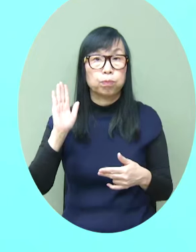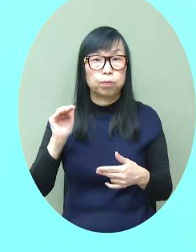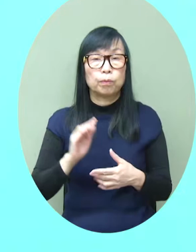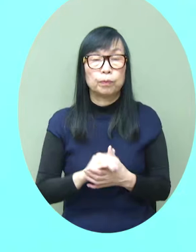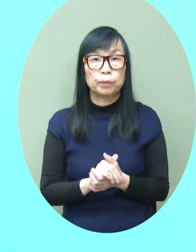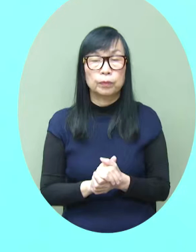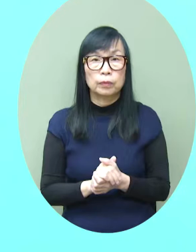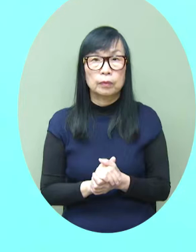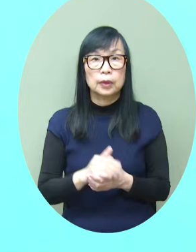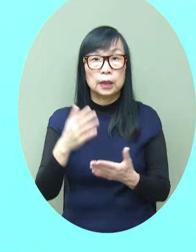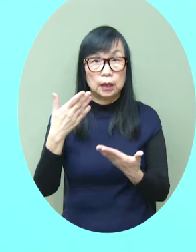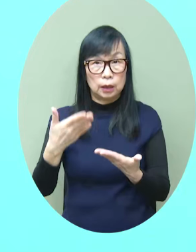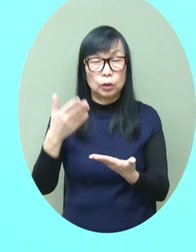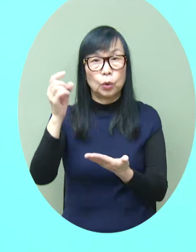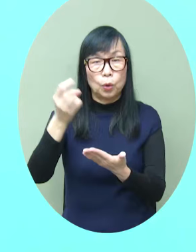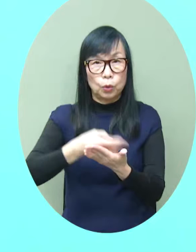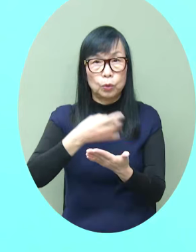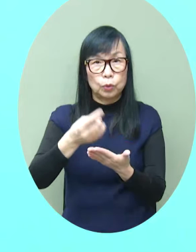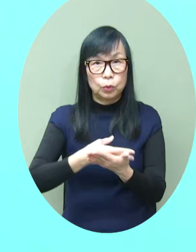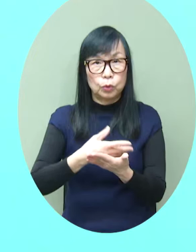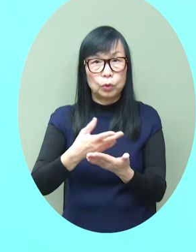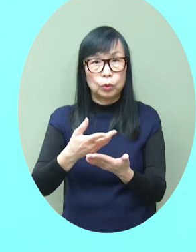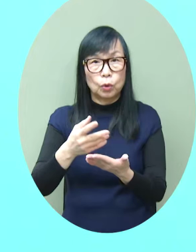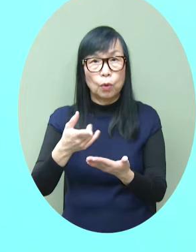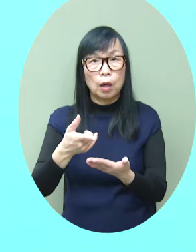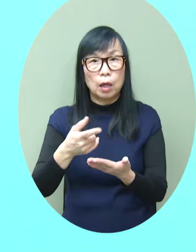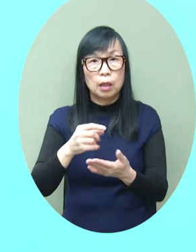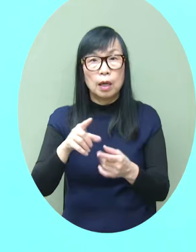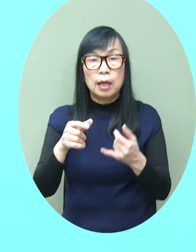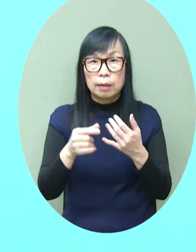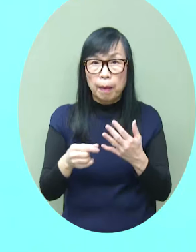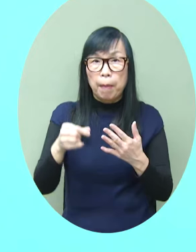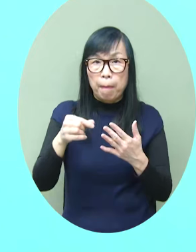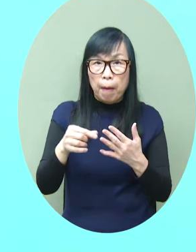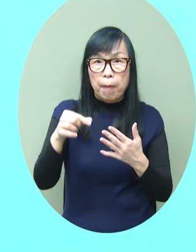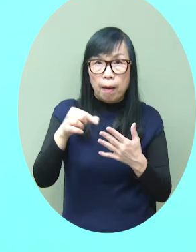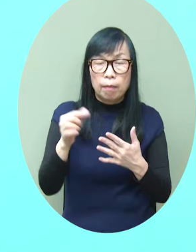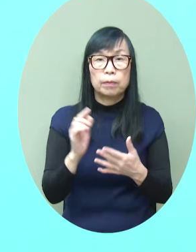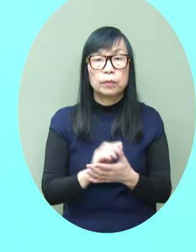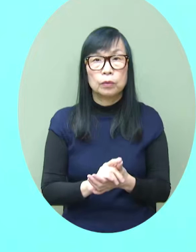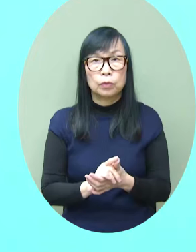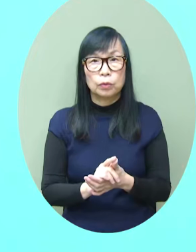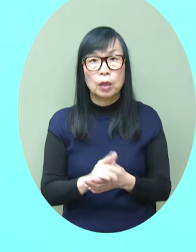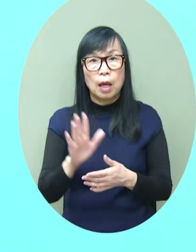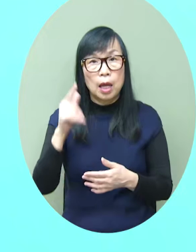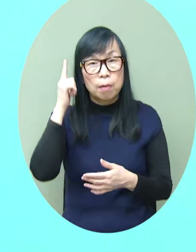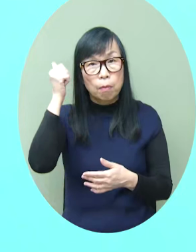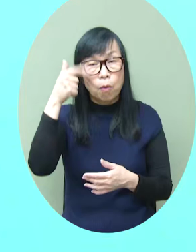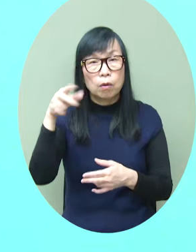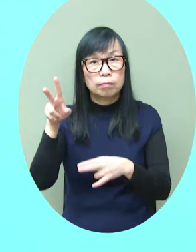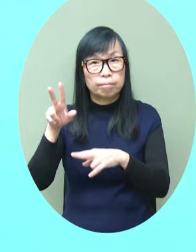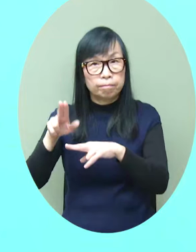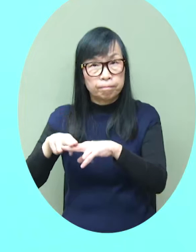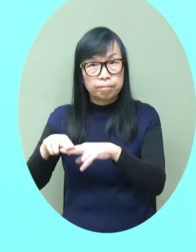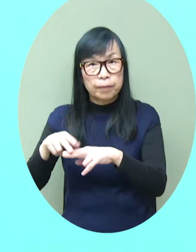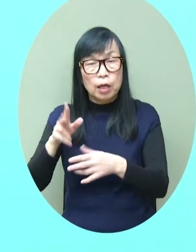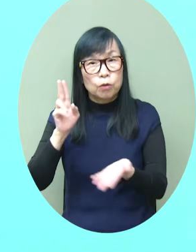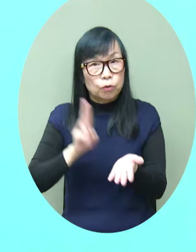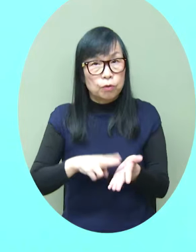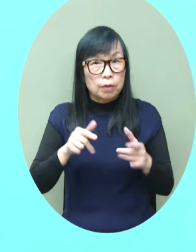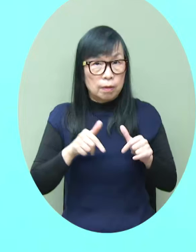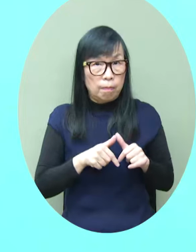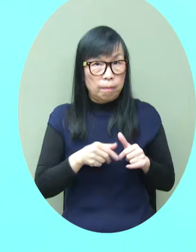啲嘅措施咧，我哋成熟一項就會推一項，嚟到達至希望中央可以更加有信心